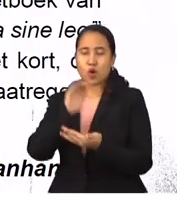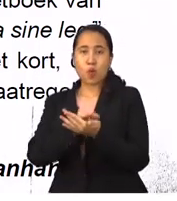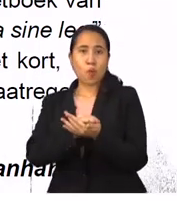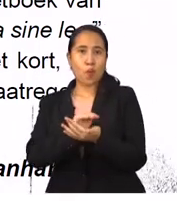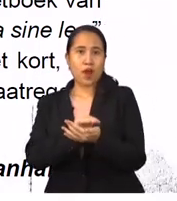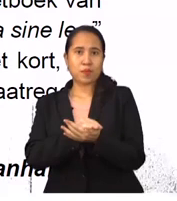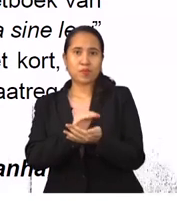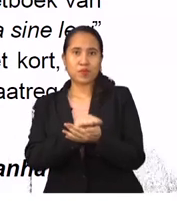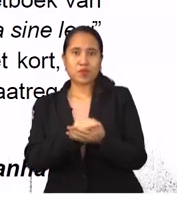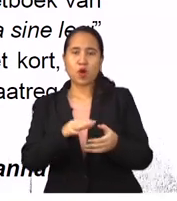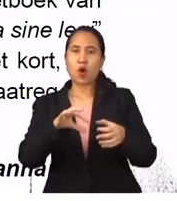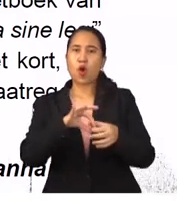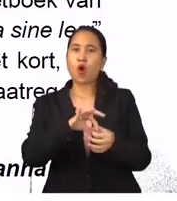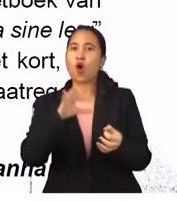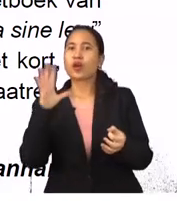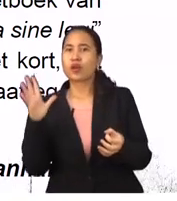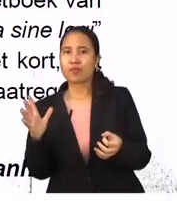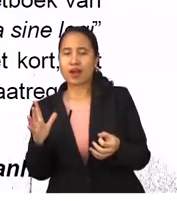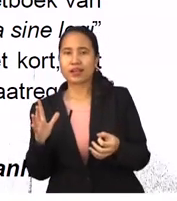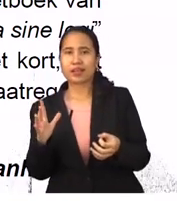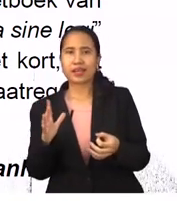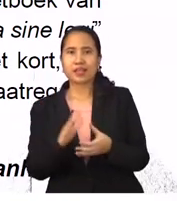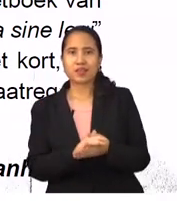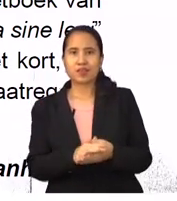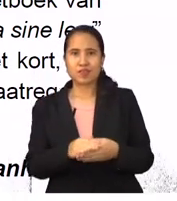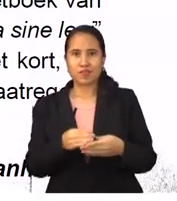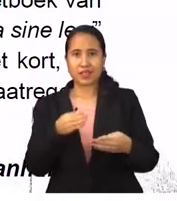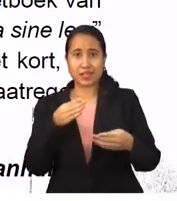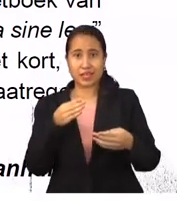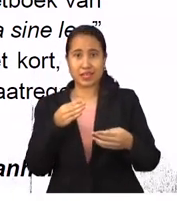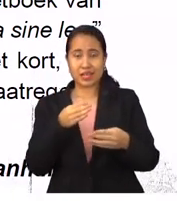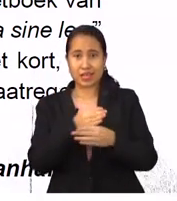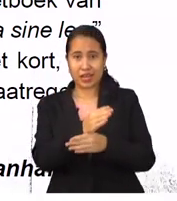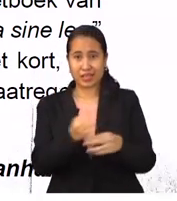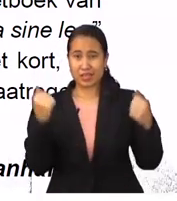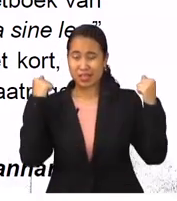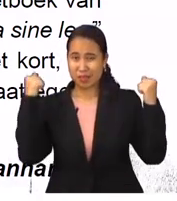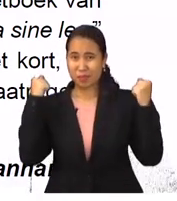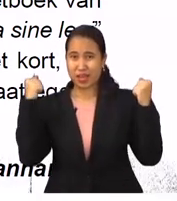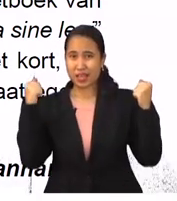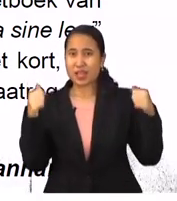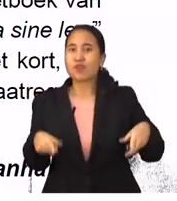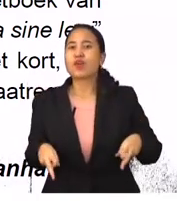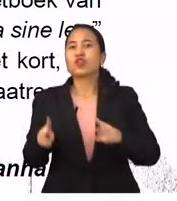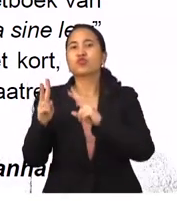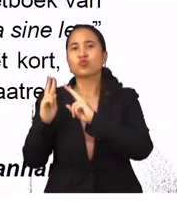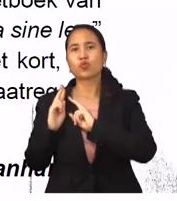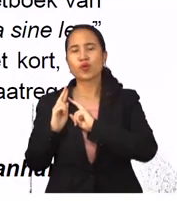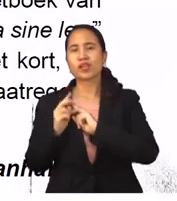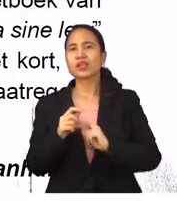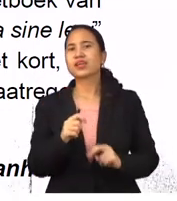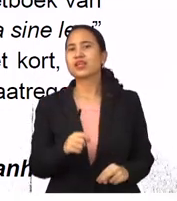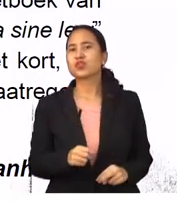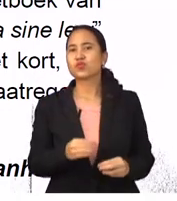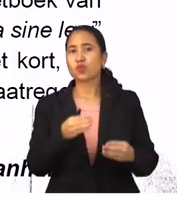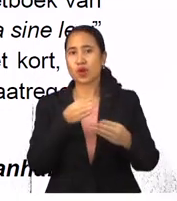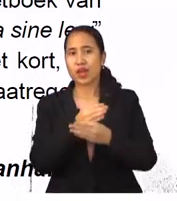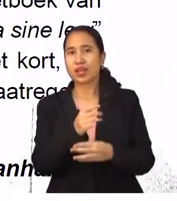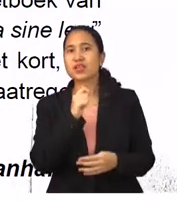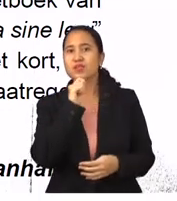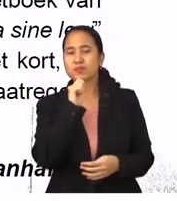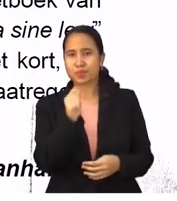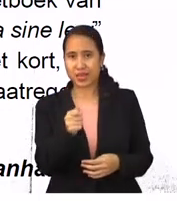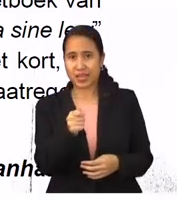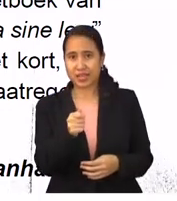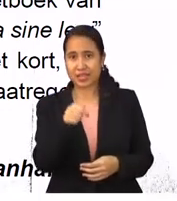de onafhankelijkheid van de rechterlijke macht die verantwoordelijk is voor de rechtspraak in Suriname. Artikel 131